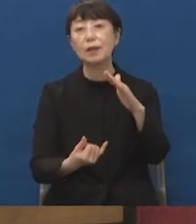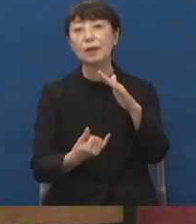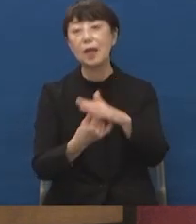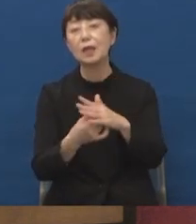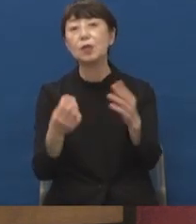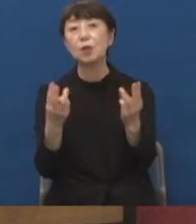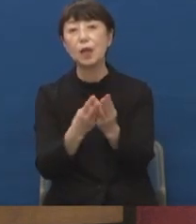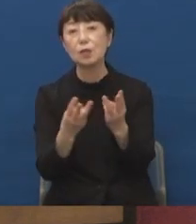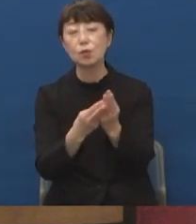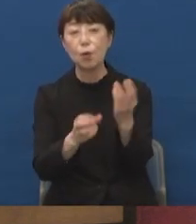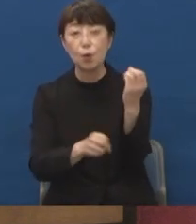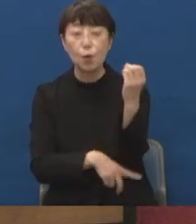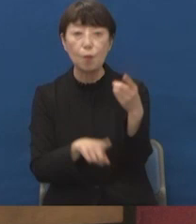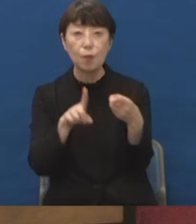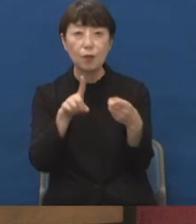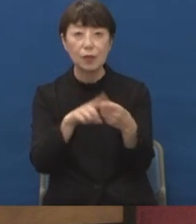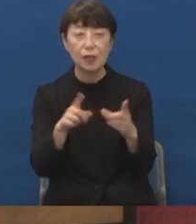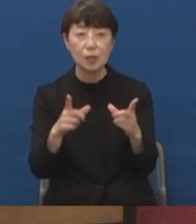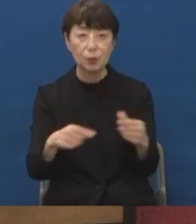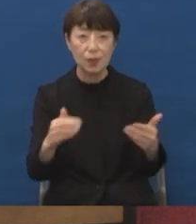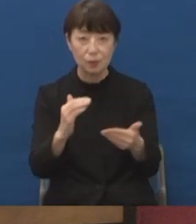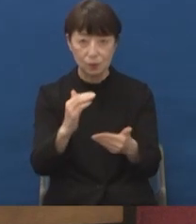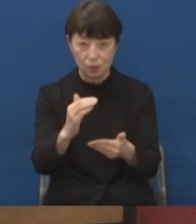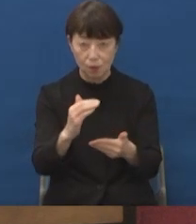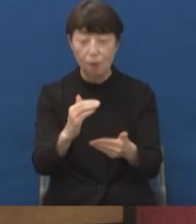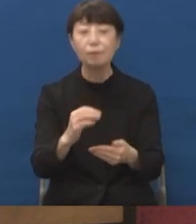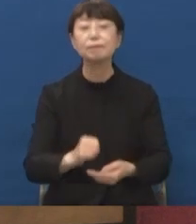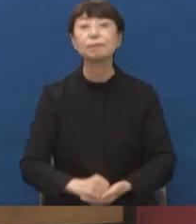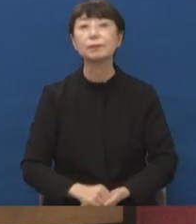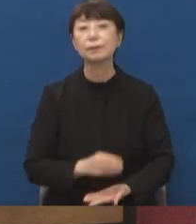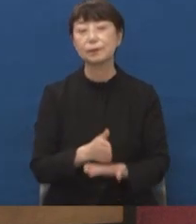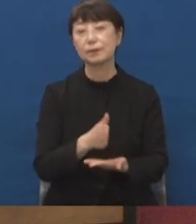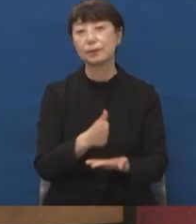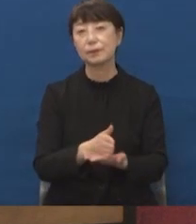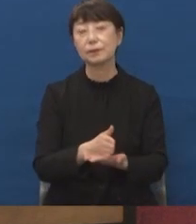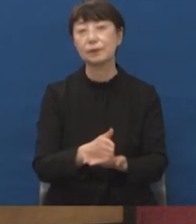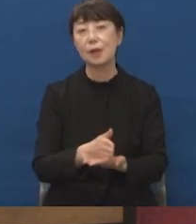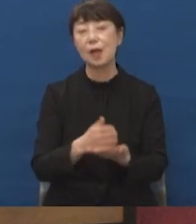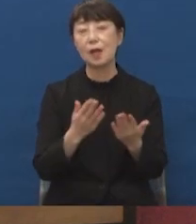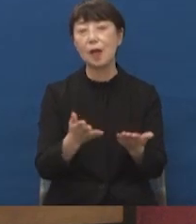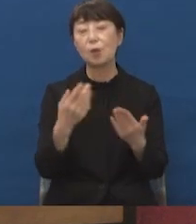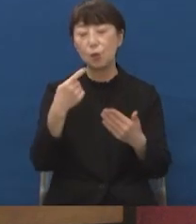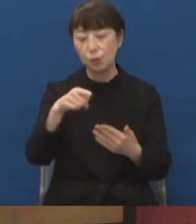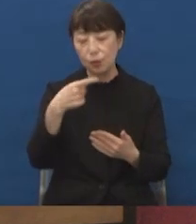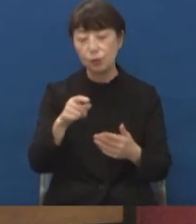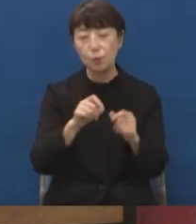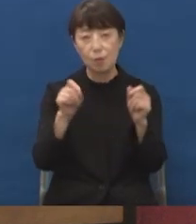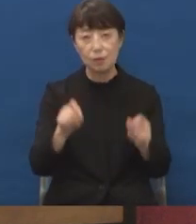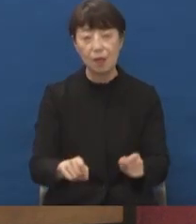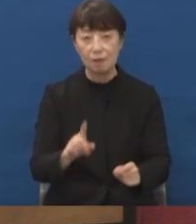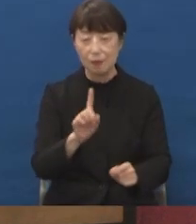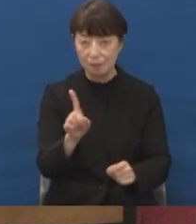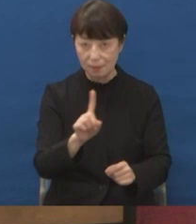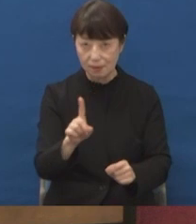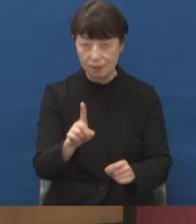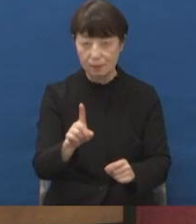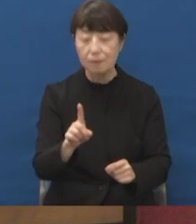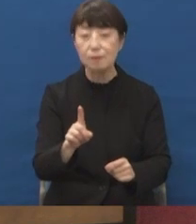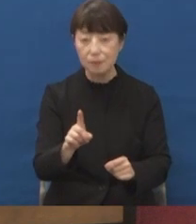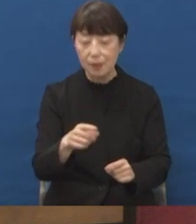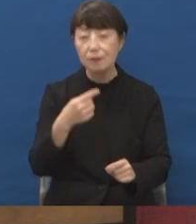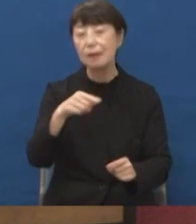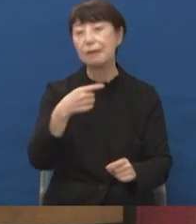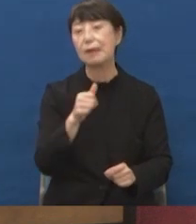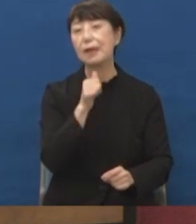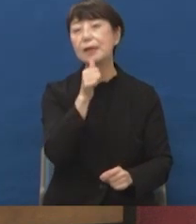求める意見書について述べます。学校教育における最大の問題は、教員が足りないことであ